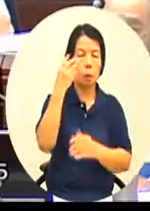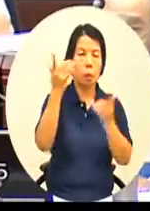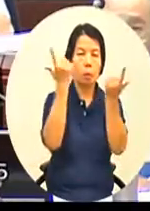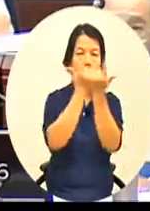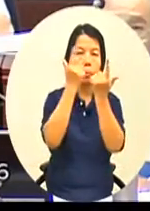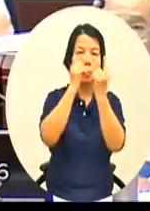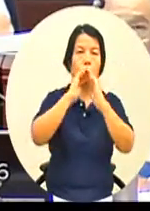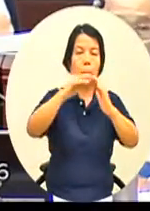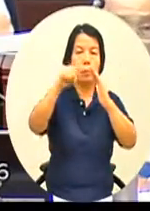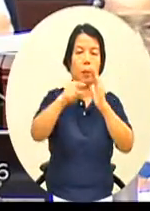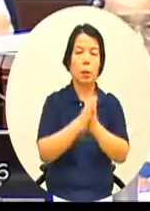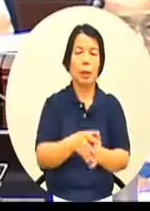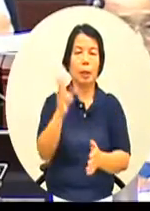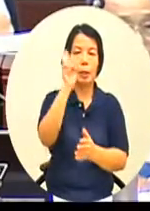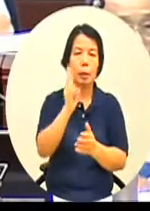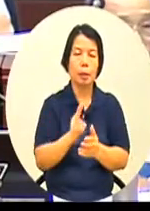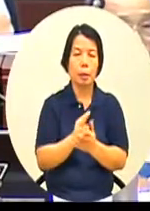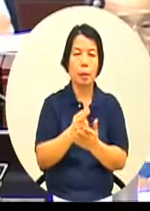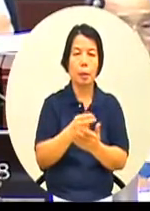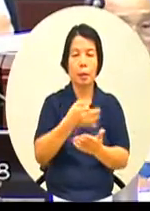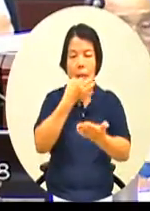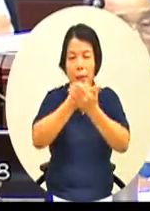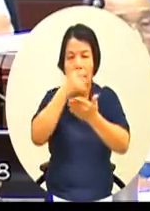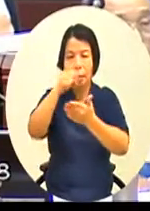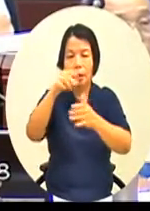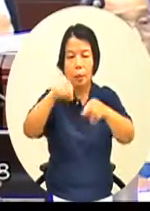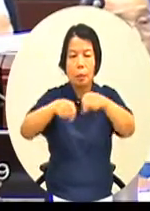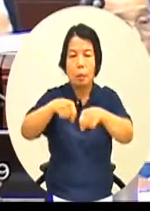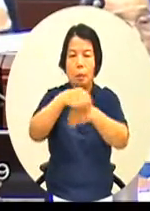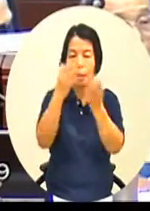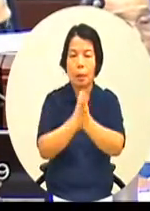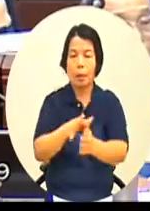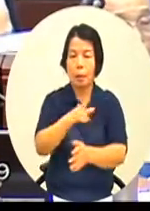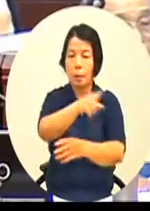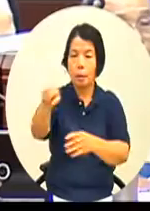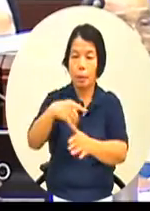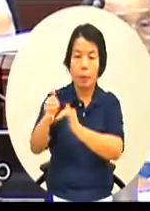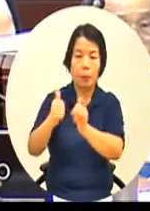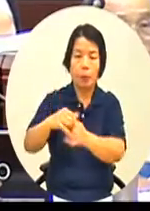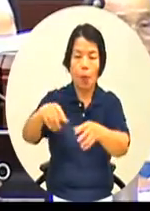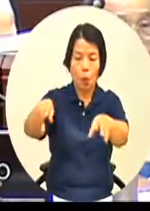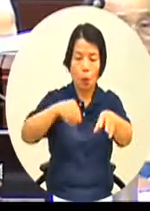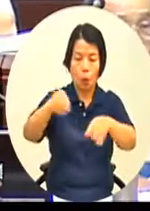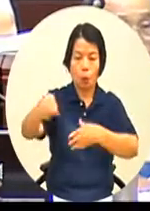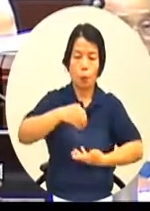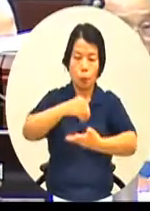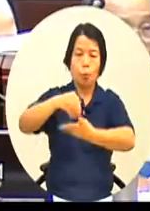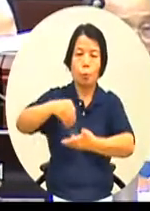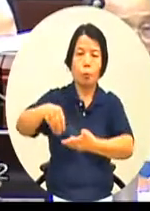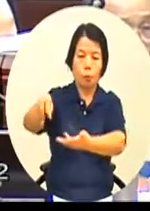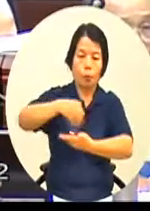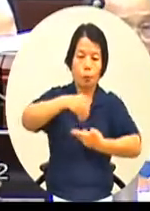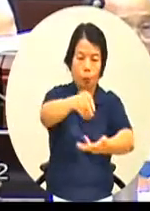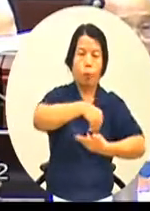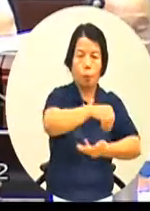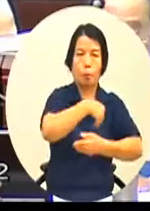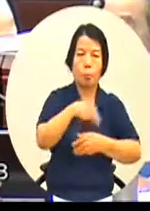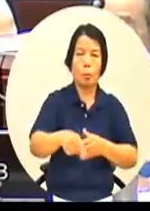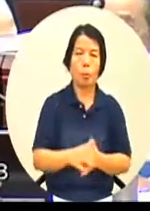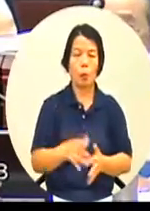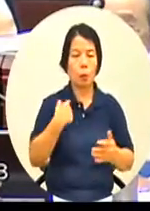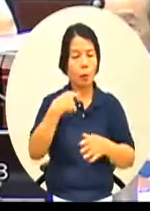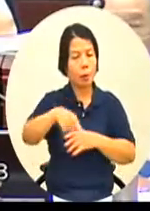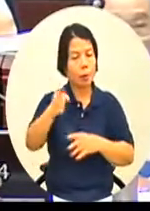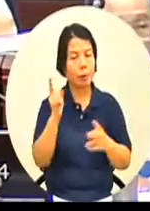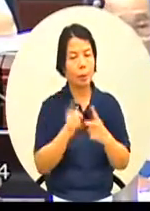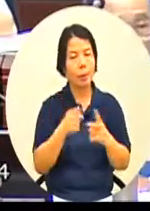个节电计划，中央有一个节电计划，他就请大家来提案。哎，你有些人就提出，哎，我可以到这个小朋友